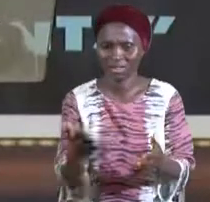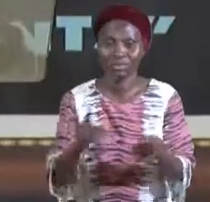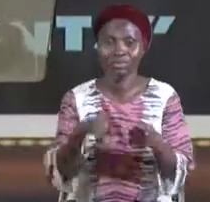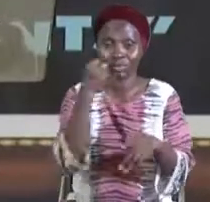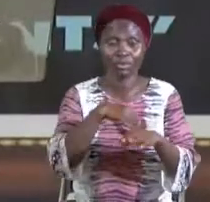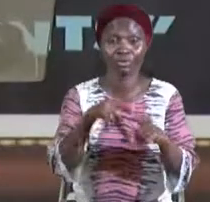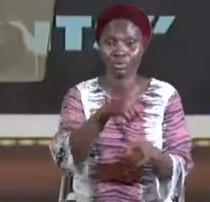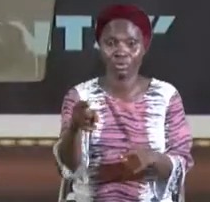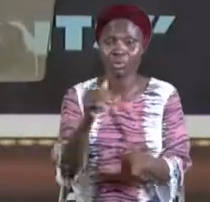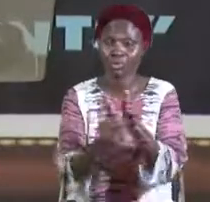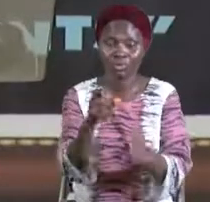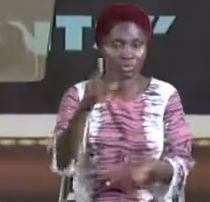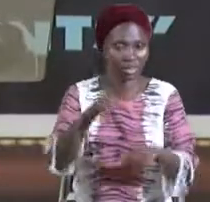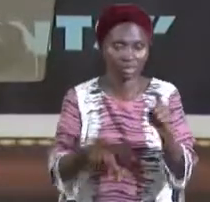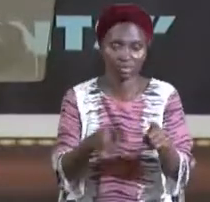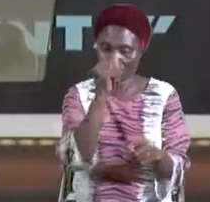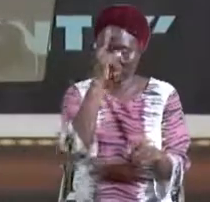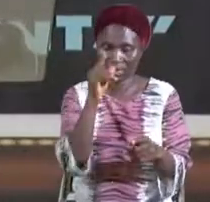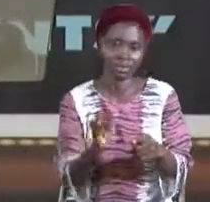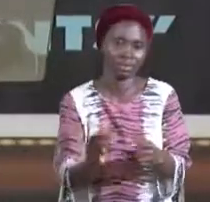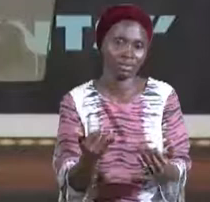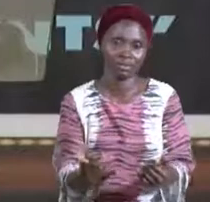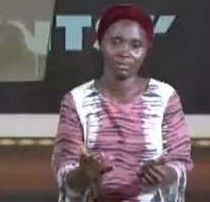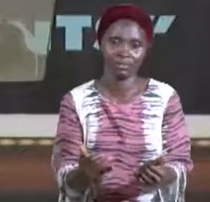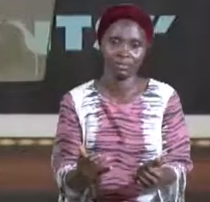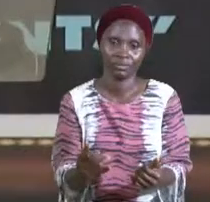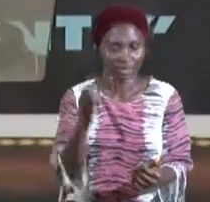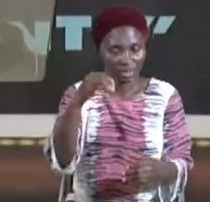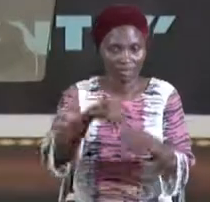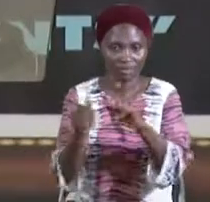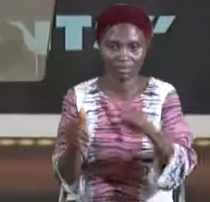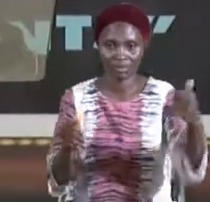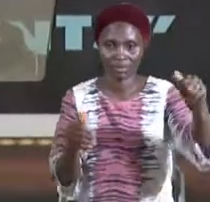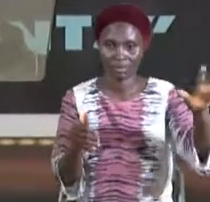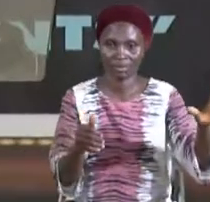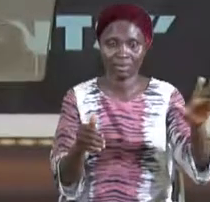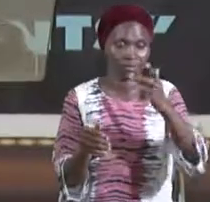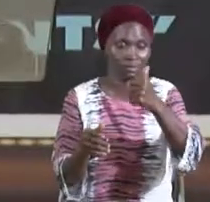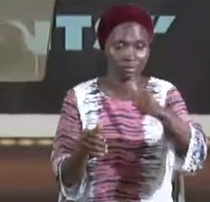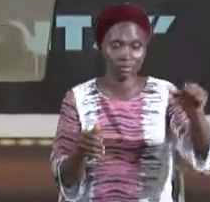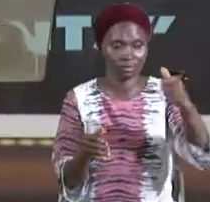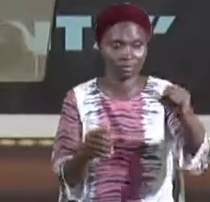dire, mais vous ne pouvez pas les porter maintenant. Verset 13 dit, quand le Consolateur